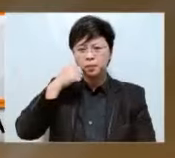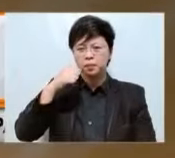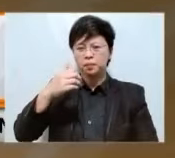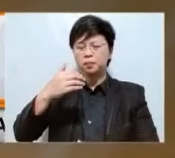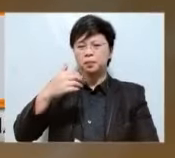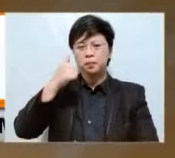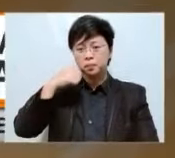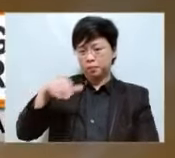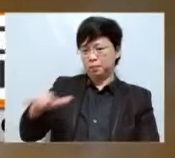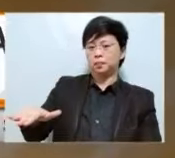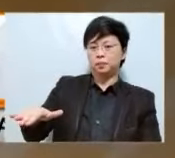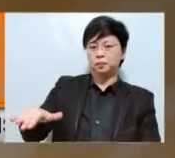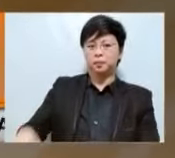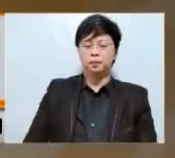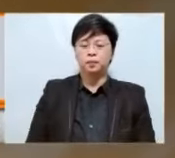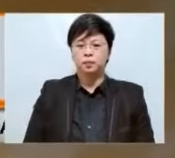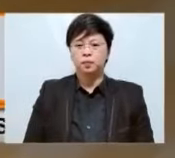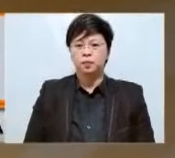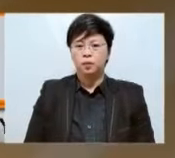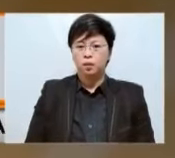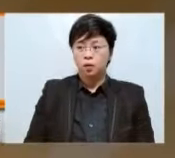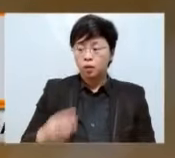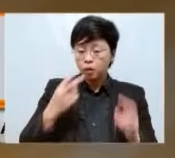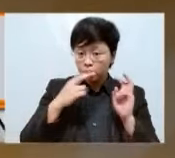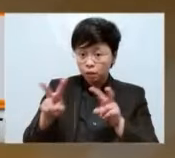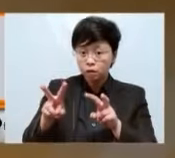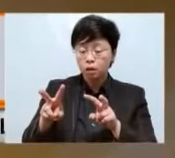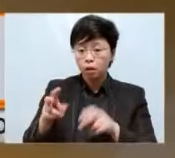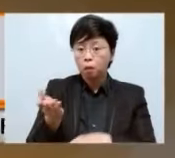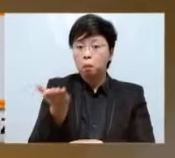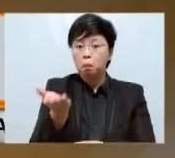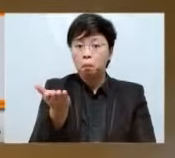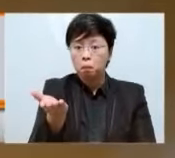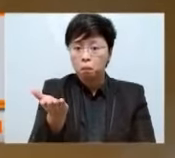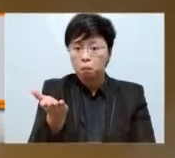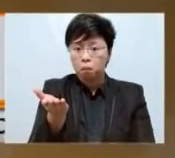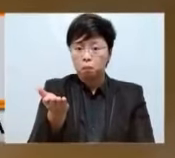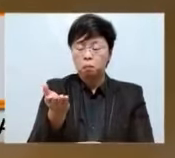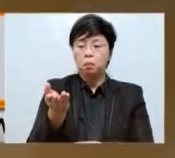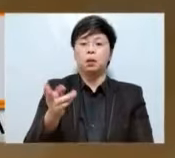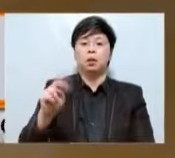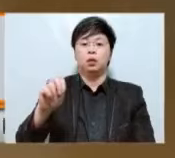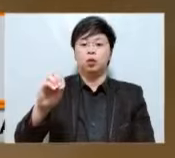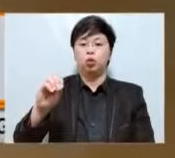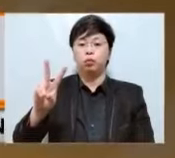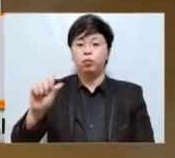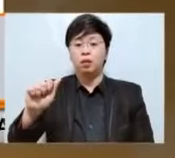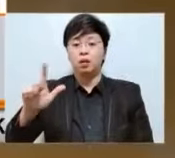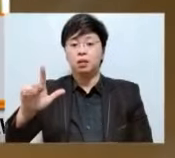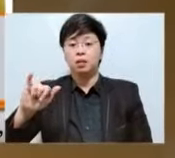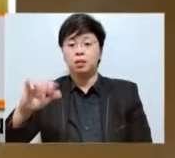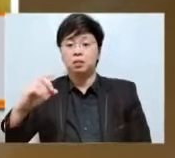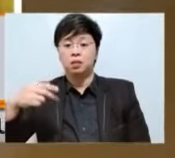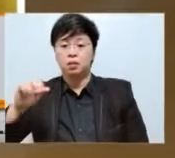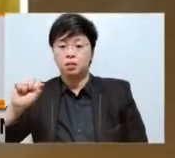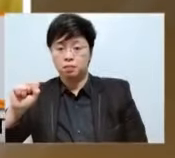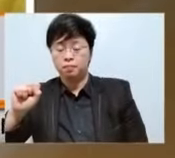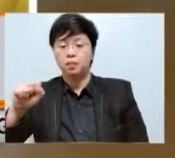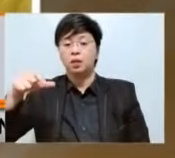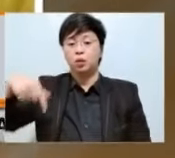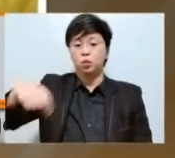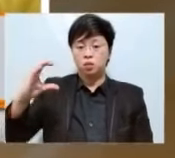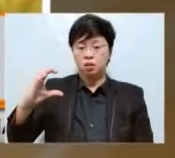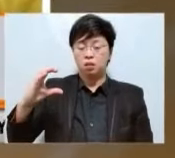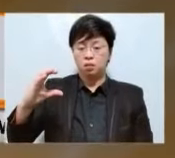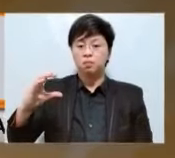namamalimos at nanghihingi ng pagkain sa Novaliches Quezon City kasama ng bata ang lalaking tumangay sa kanya nakita lang siyang nasa gilid